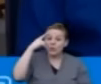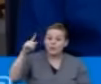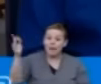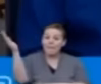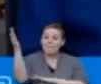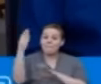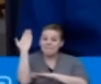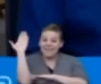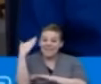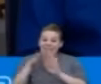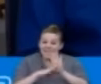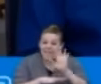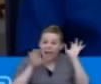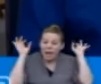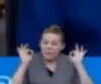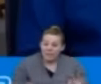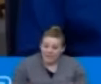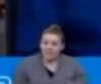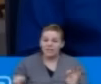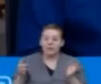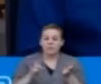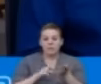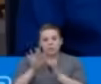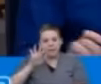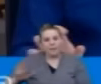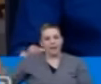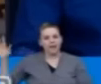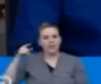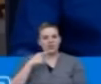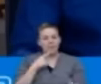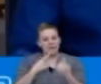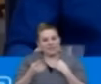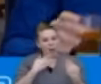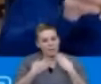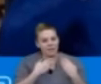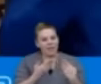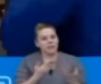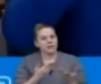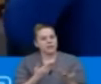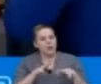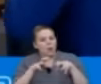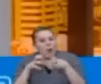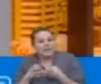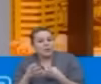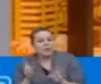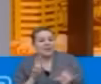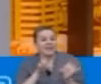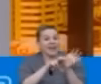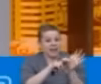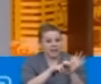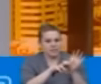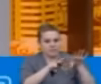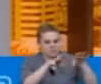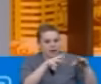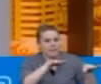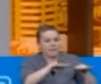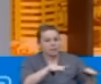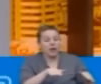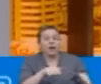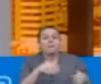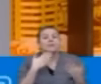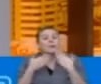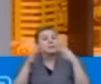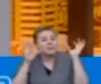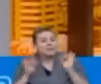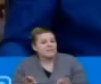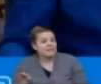אמיתית, שהיא הביאה לרקע לשיחות על המסע ומתן קואליציוני עם ראש הממשלה, לכניסה של המחנה הציוני לממשלה. מסע ומתן אמיתי, אבדאללה,